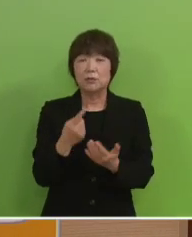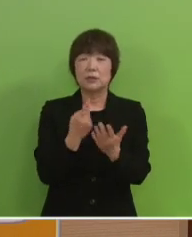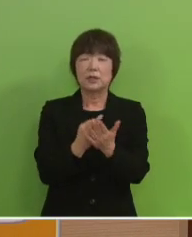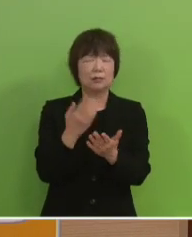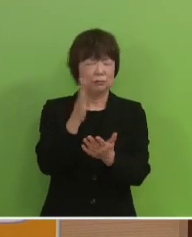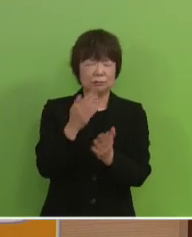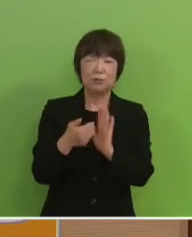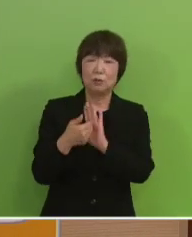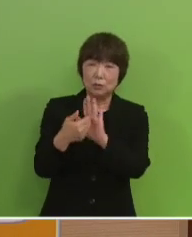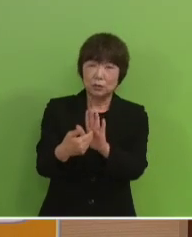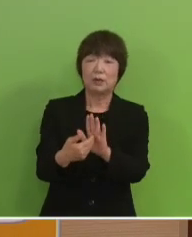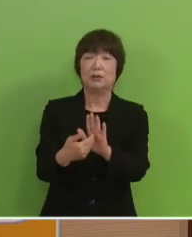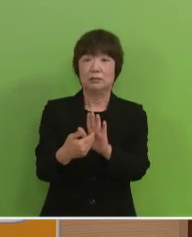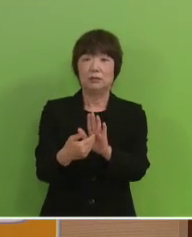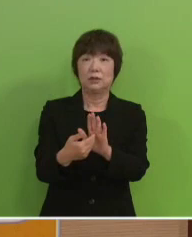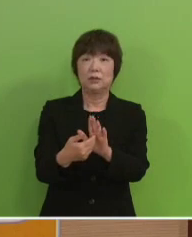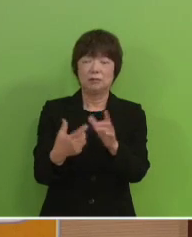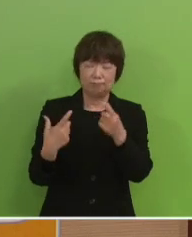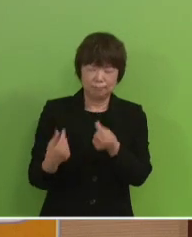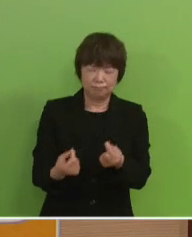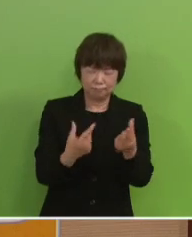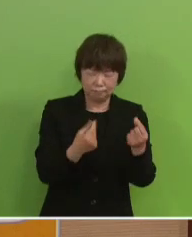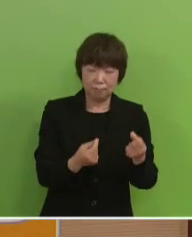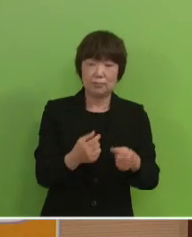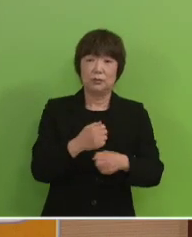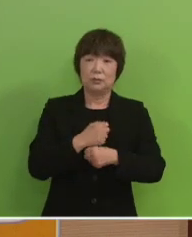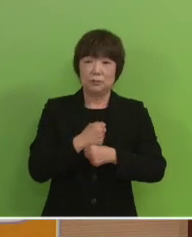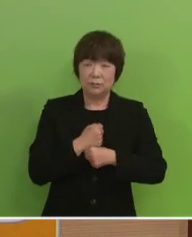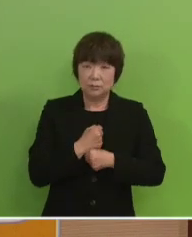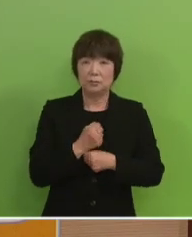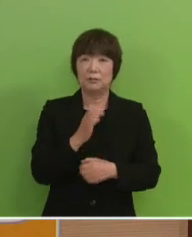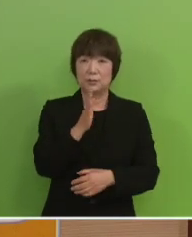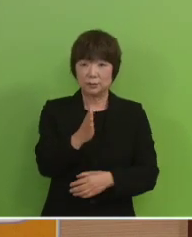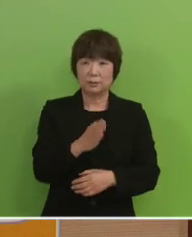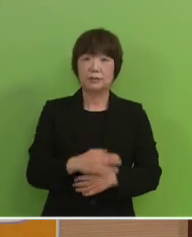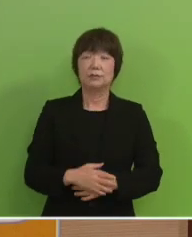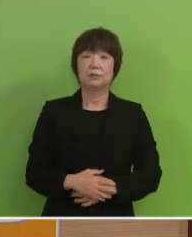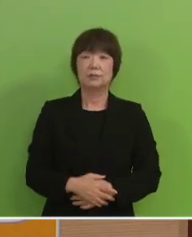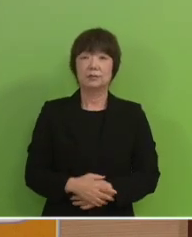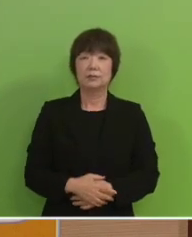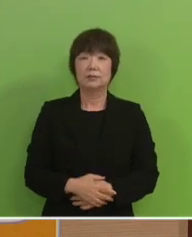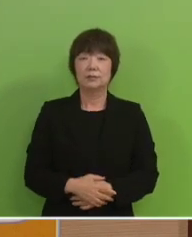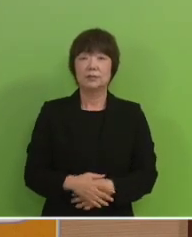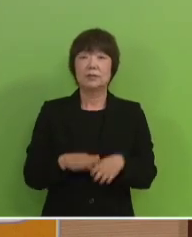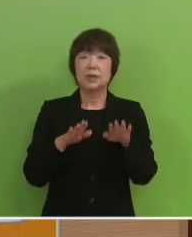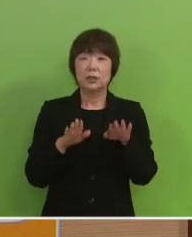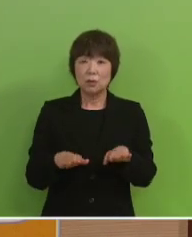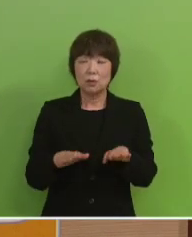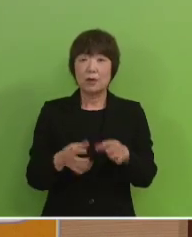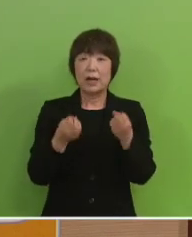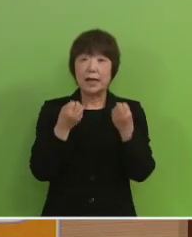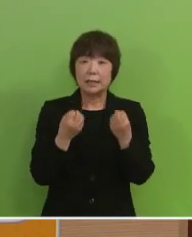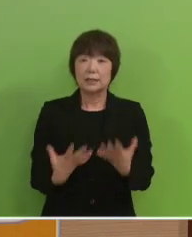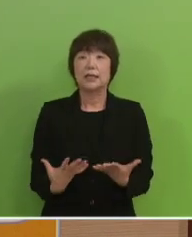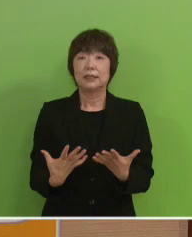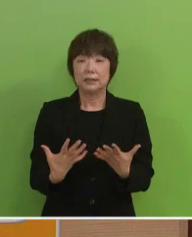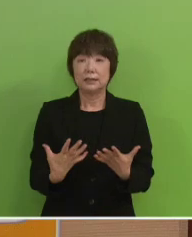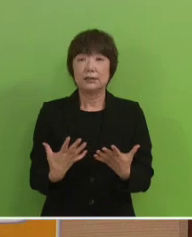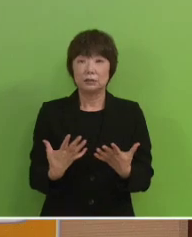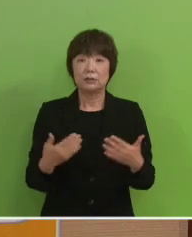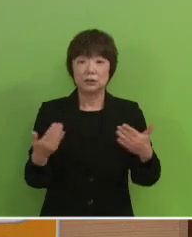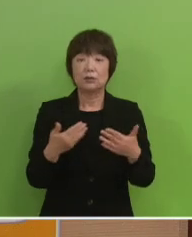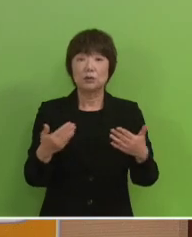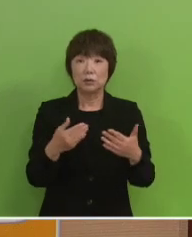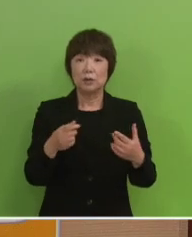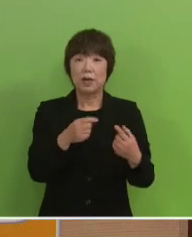せないしないこれを徹底するよう周知していますそして本日新規採用職員に